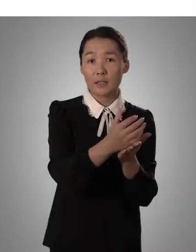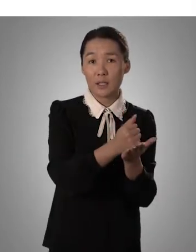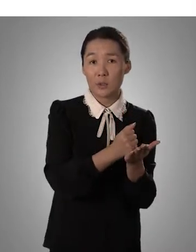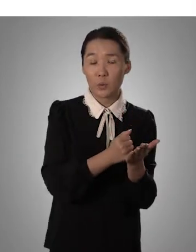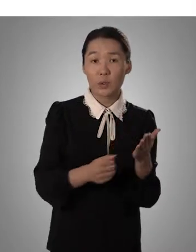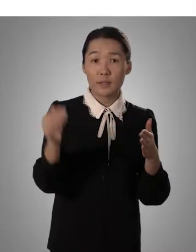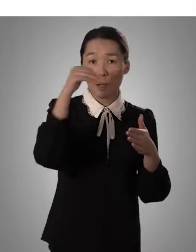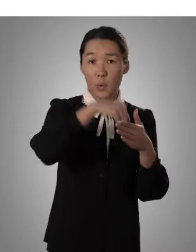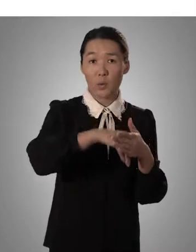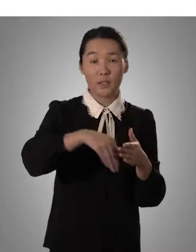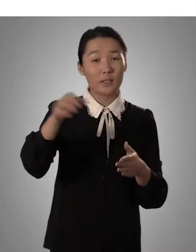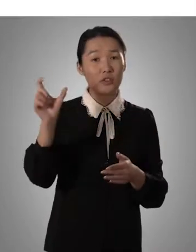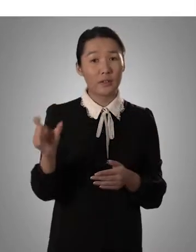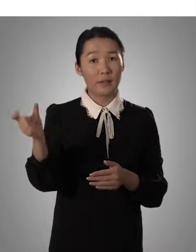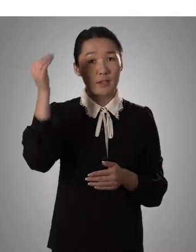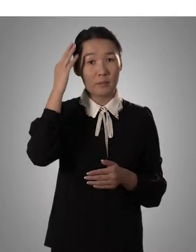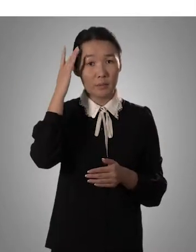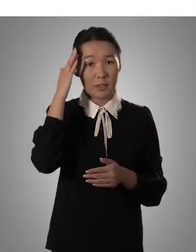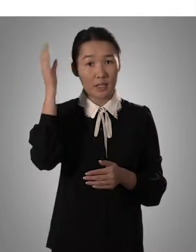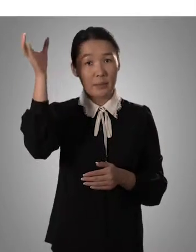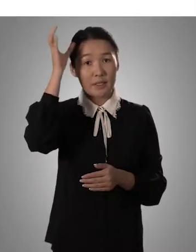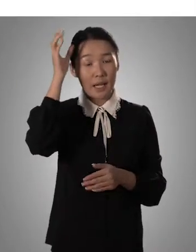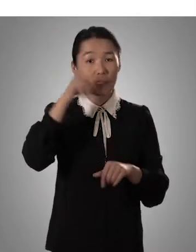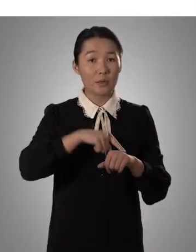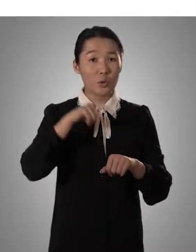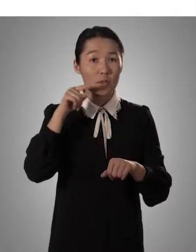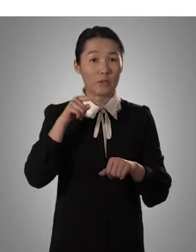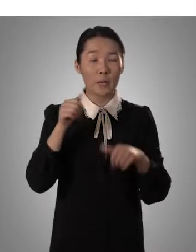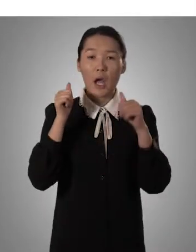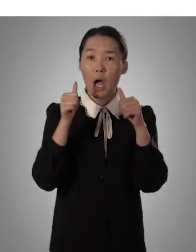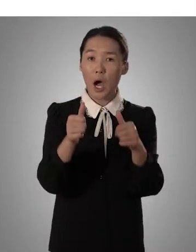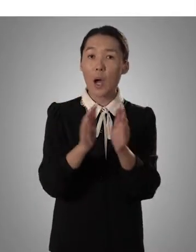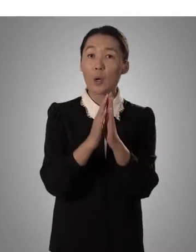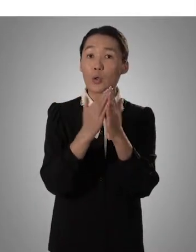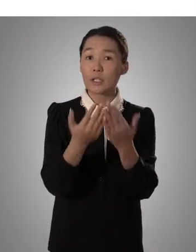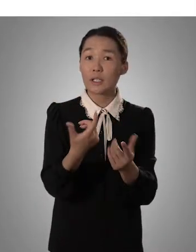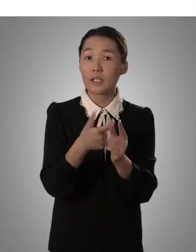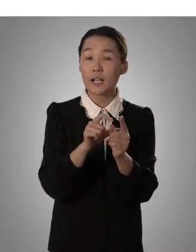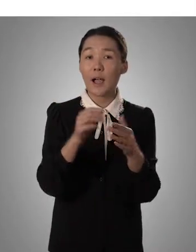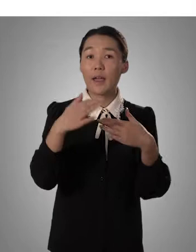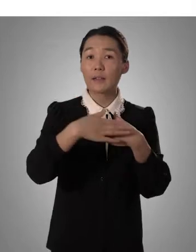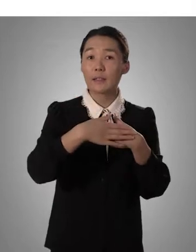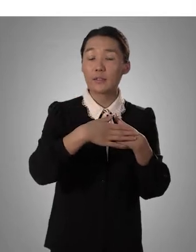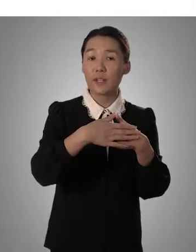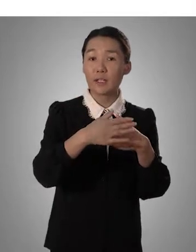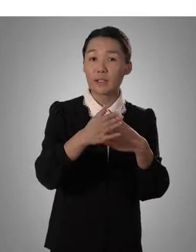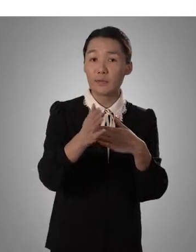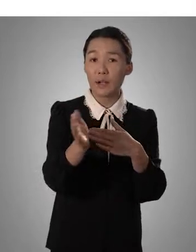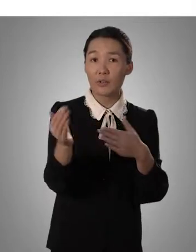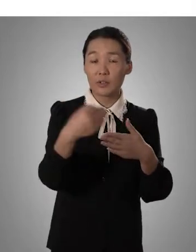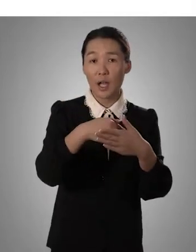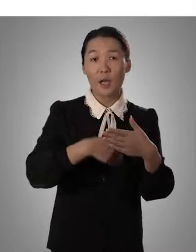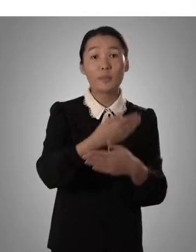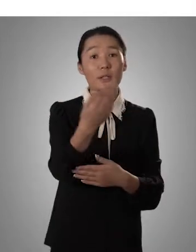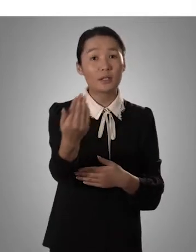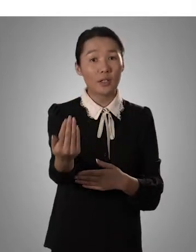мыслями знаниями чувствами хорошая книга эта дверь раскрывающийся перед тобой